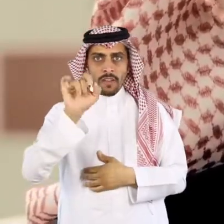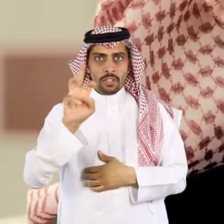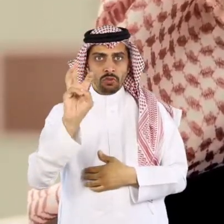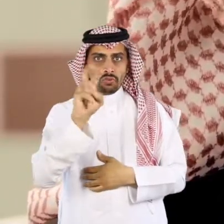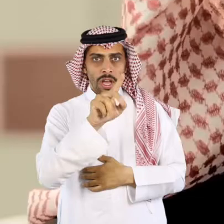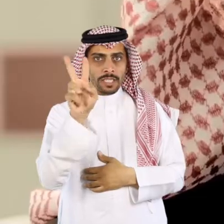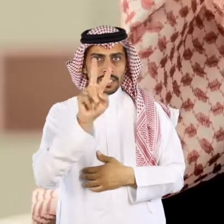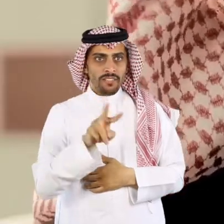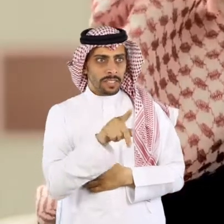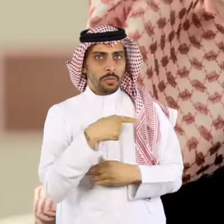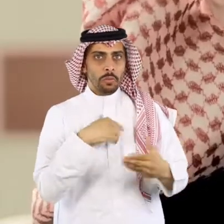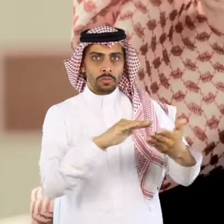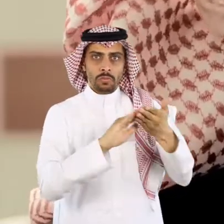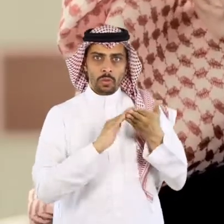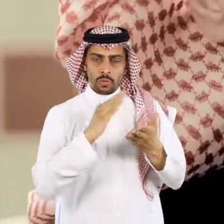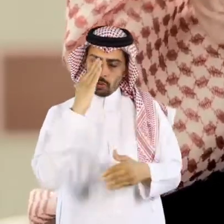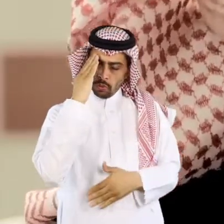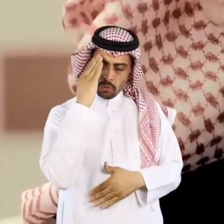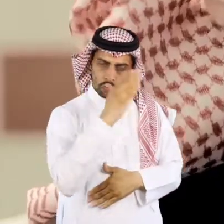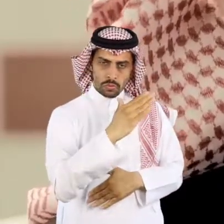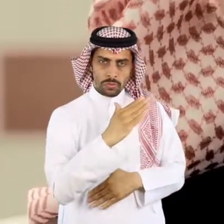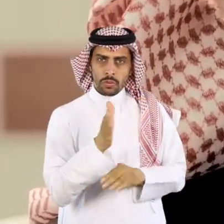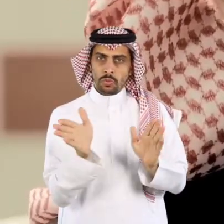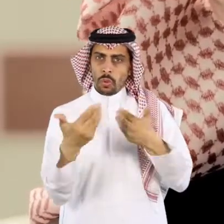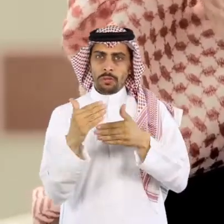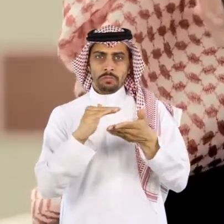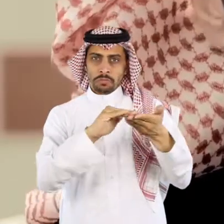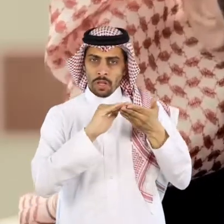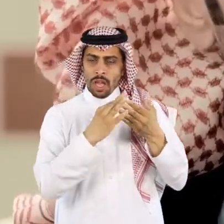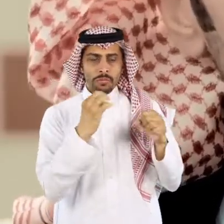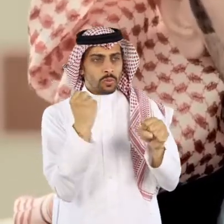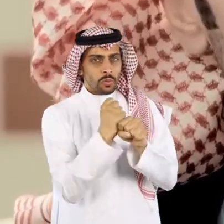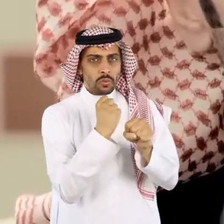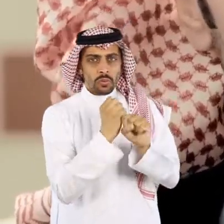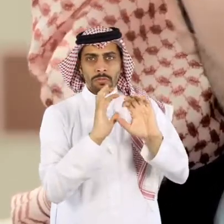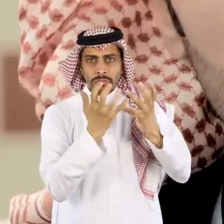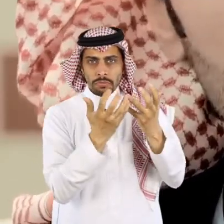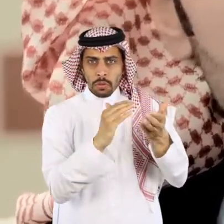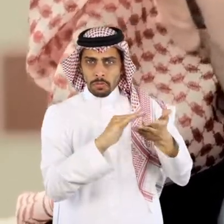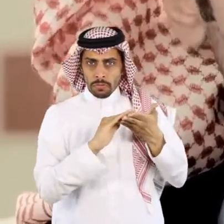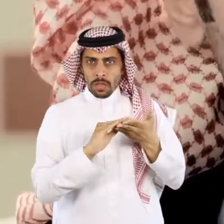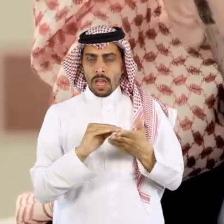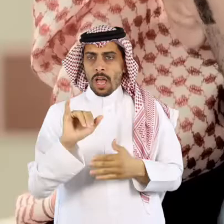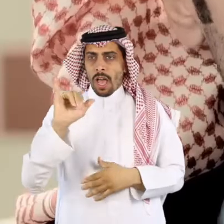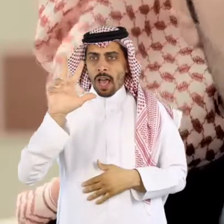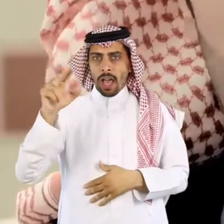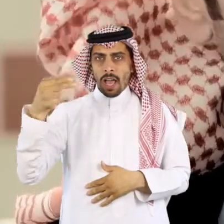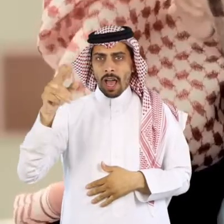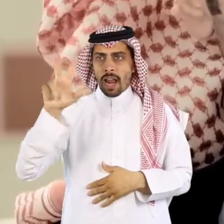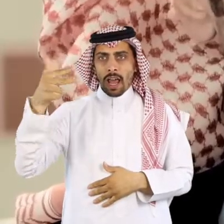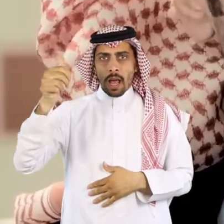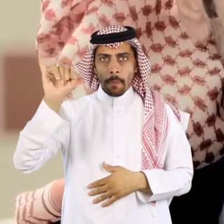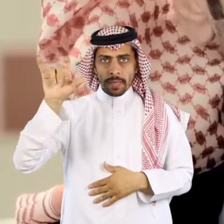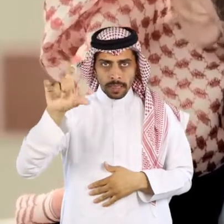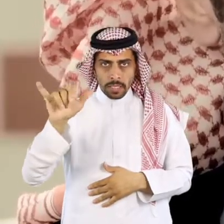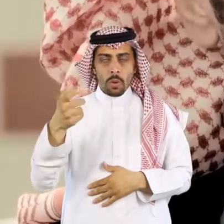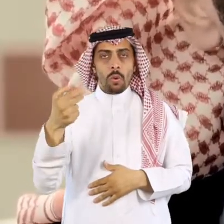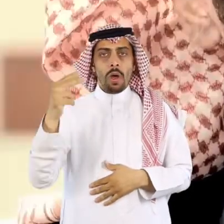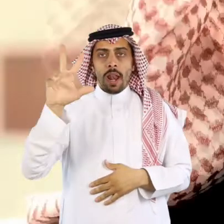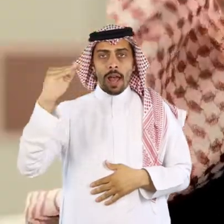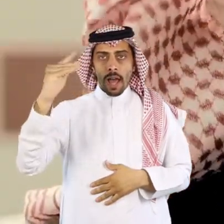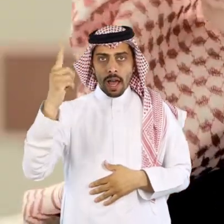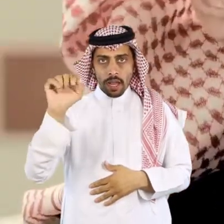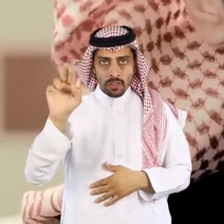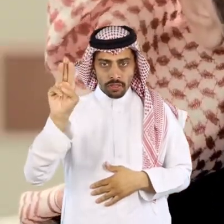الصافي في الـ HR خصوصا هم اللي ابتدوا معي، الأخ محمد الغامدي والأخ عبد العزيز الحارثي الله يعطيهم العافية ما قصروا